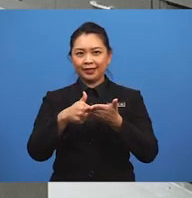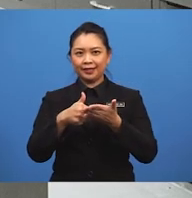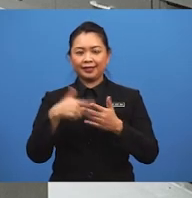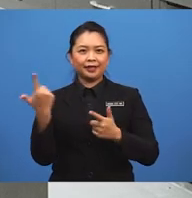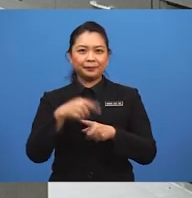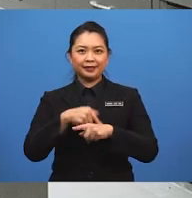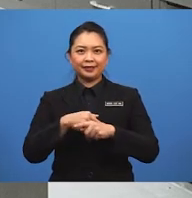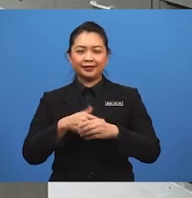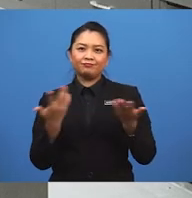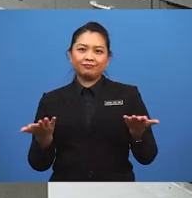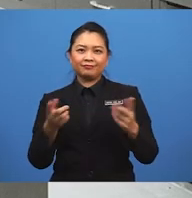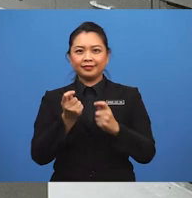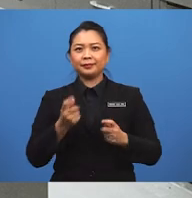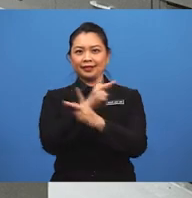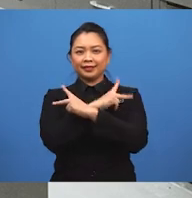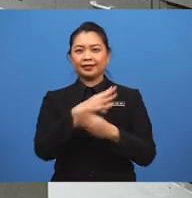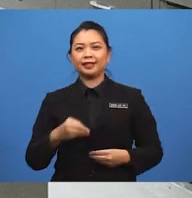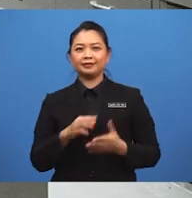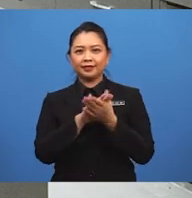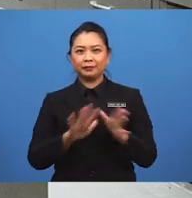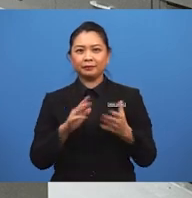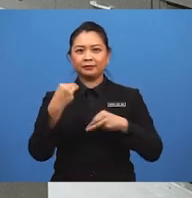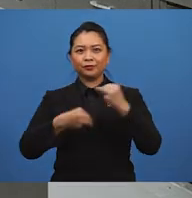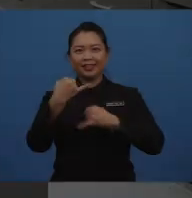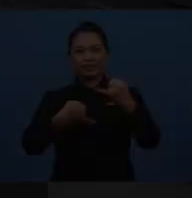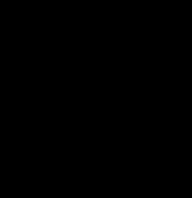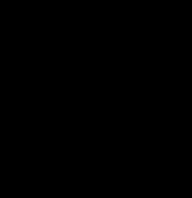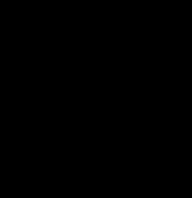kita berjumpa lagi di lain masa. Sekian, terima kasih dan selamat maju jaya.